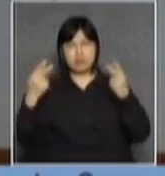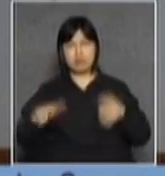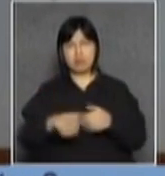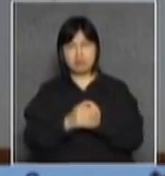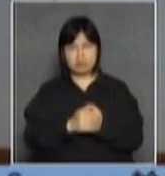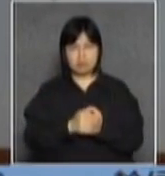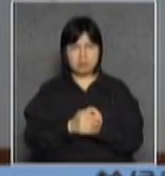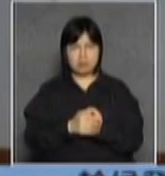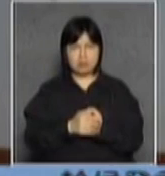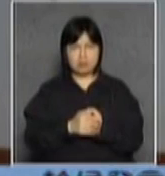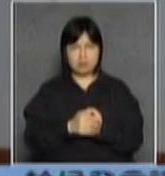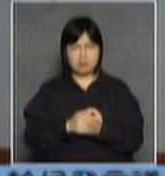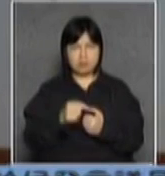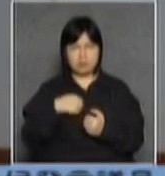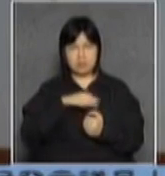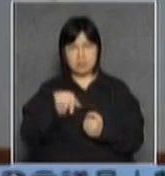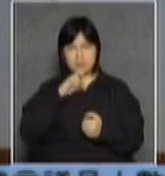说我们